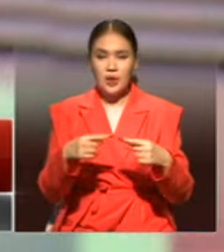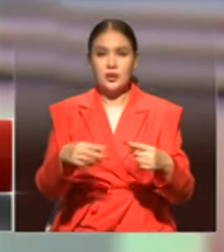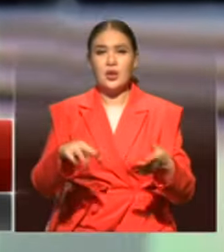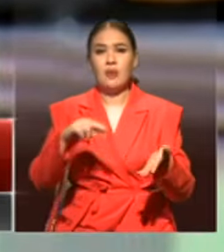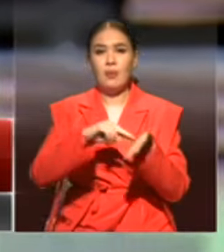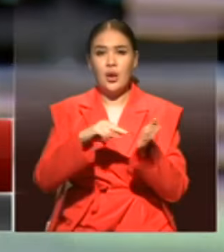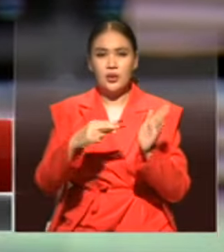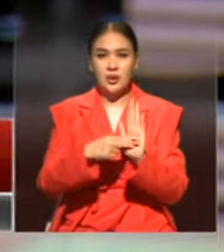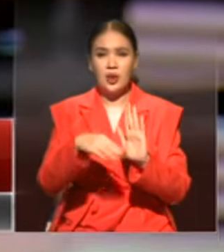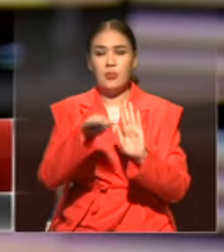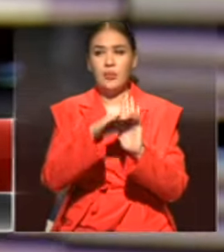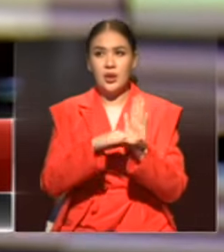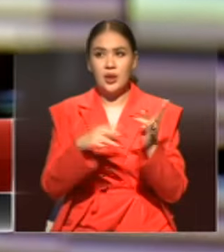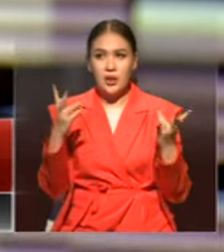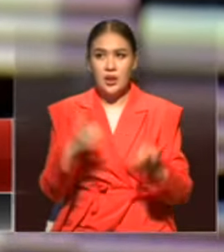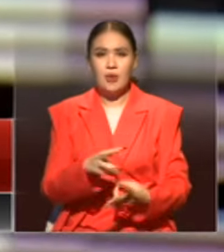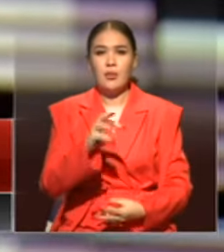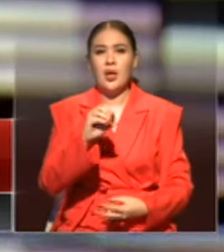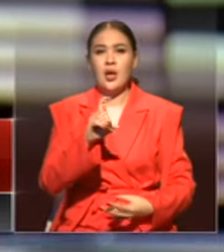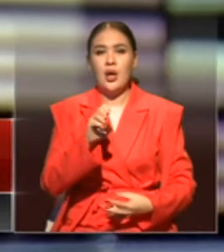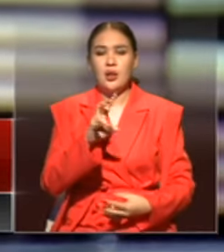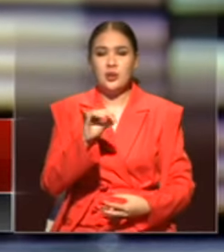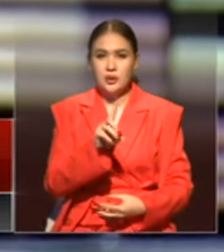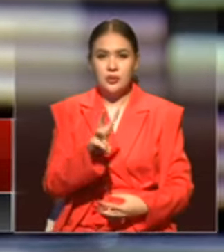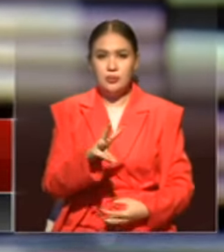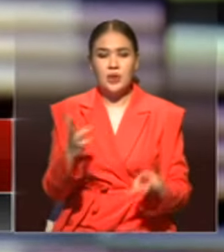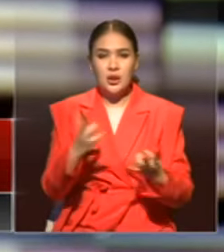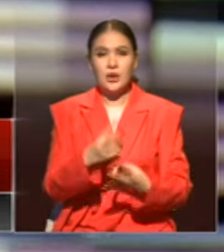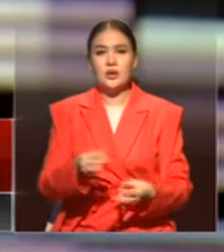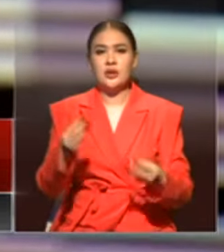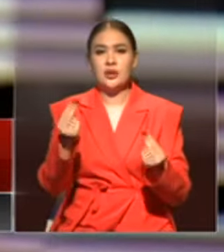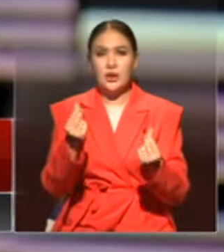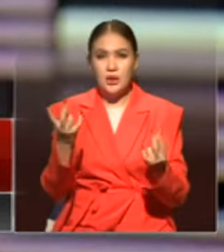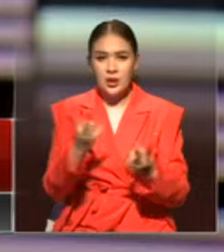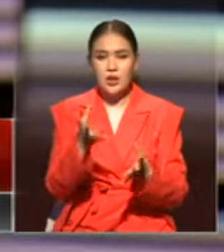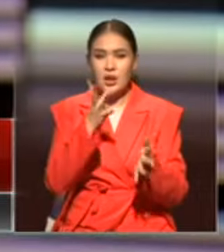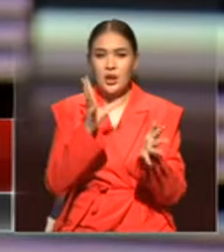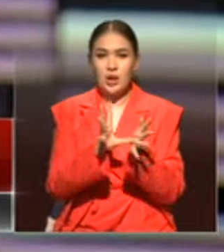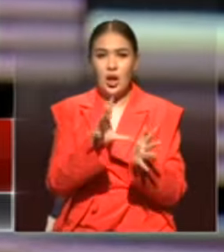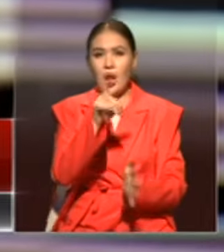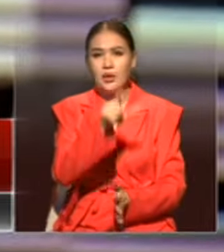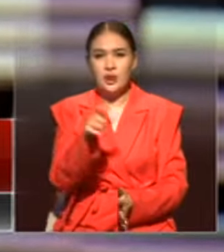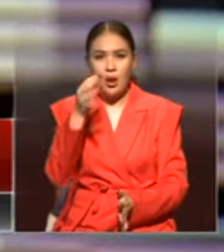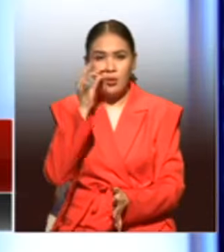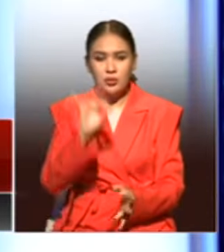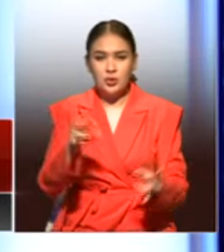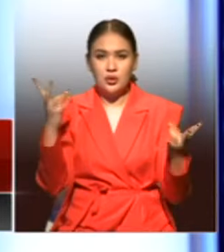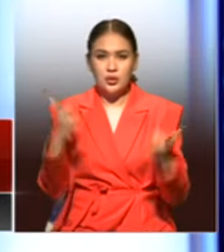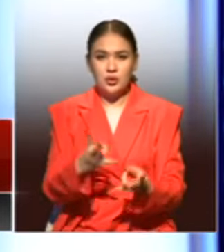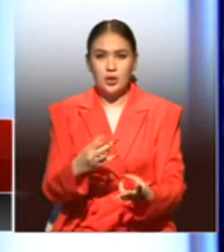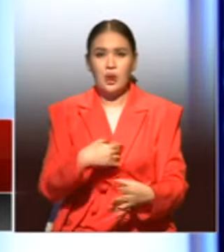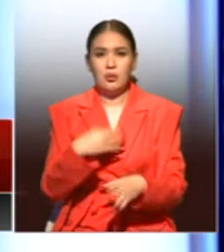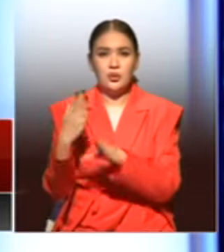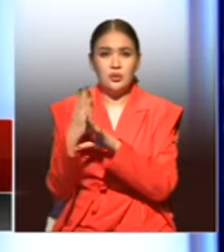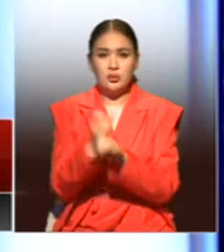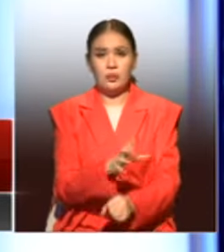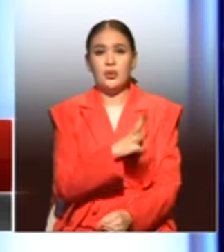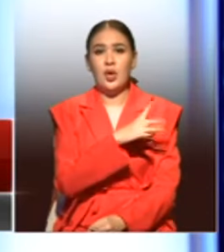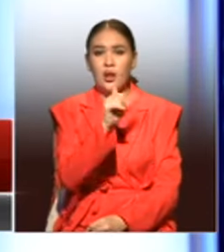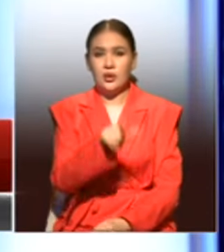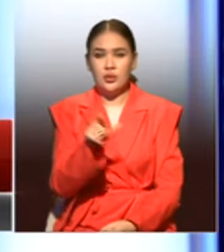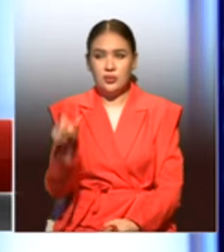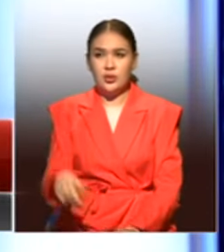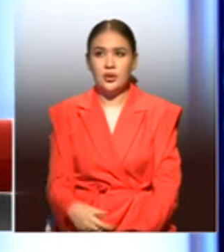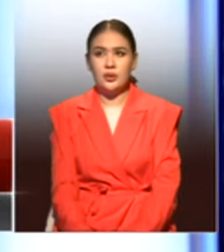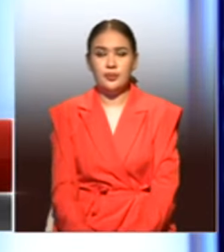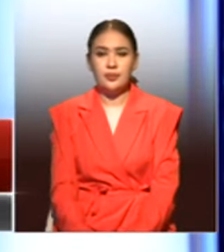бағдарлама керек, нақты механизмдері керек, қаржы керек, технология керек, мамандар керек. Біз қазір басқарып отқан жоқпыз қатты қалдықтарды, өкінішке орай. Солай ма, Әділет